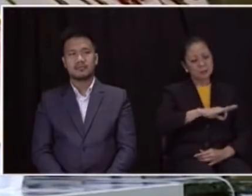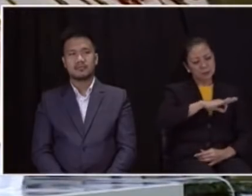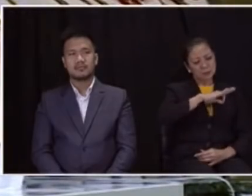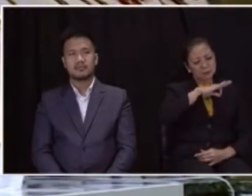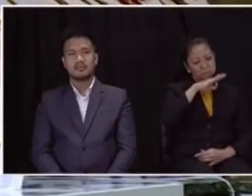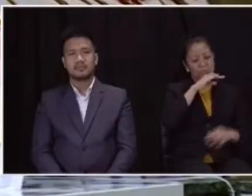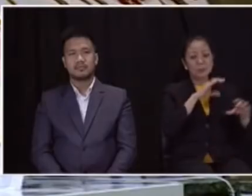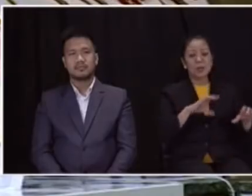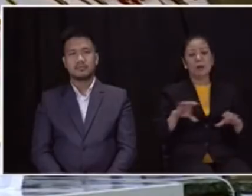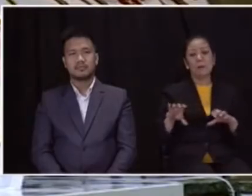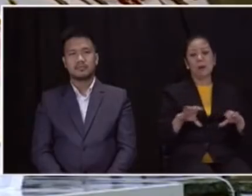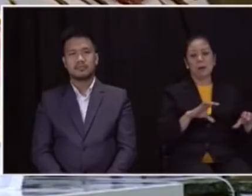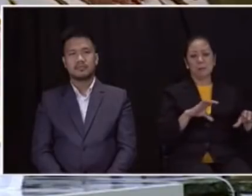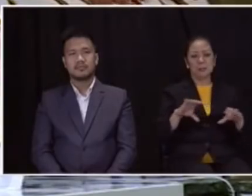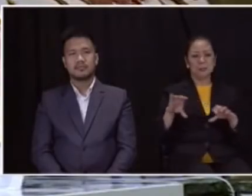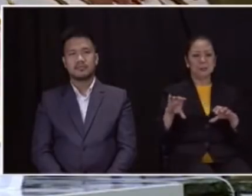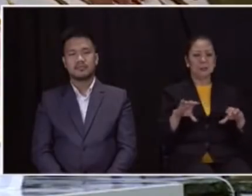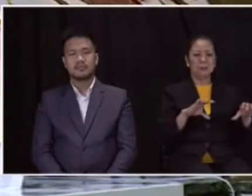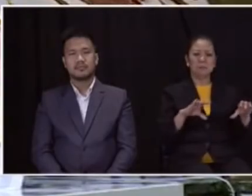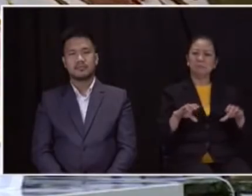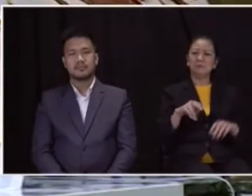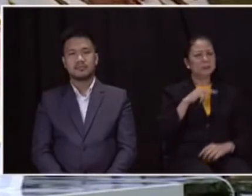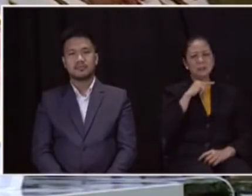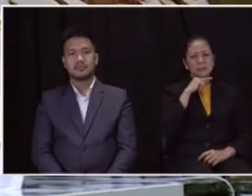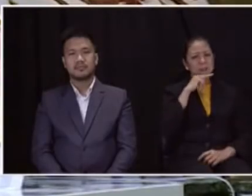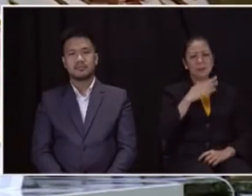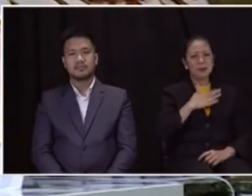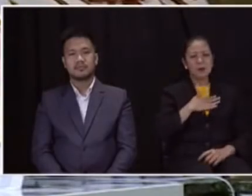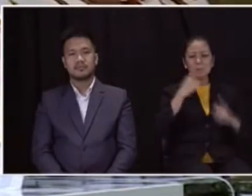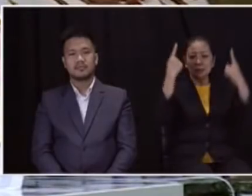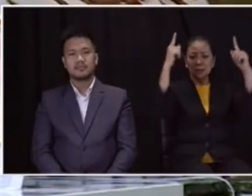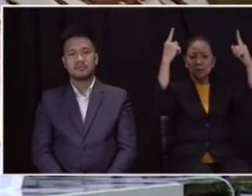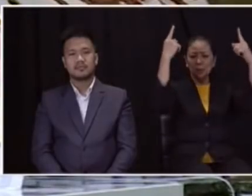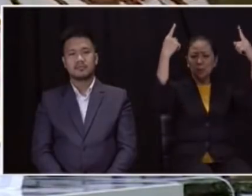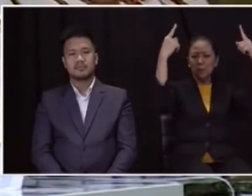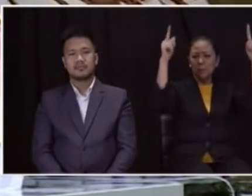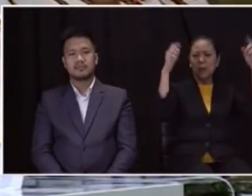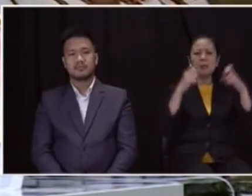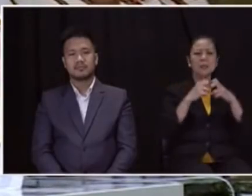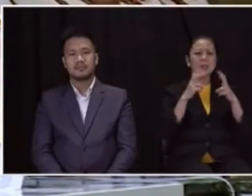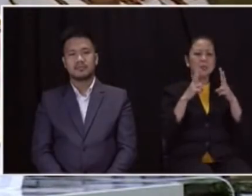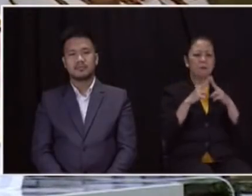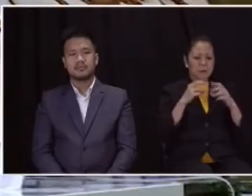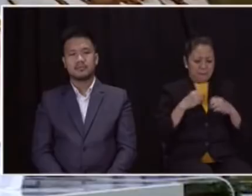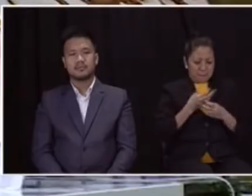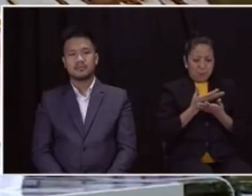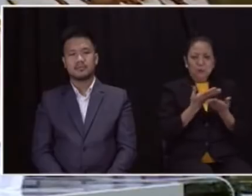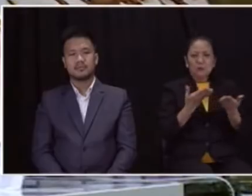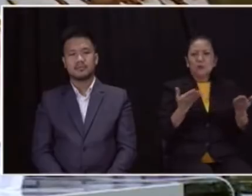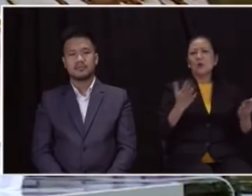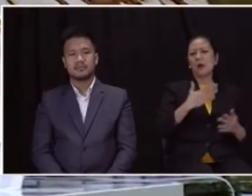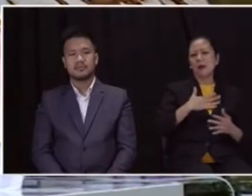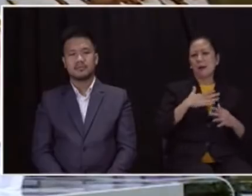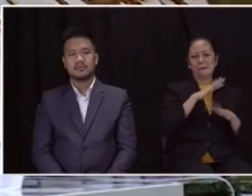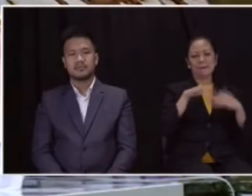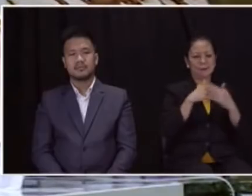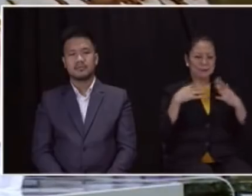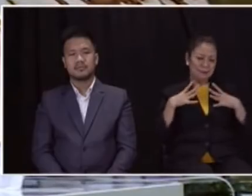sa aking pagsusikap. Hindi nagtagumpay gayong ibinuhos ko ang aking